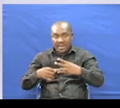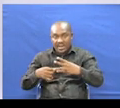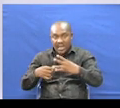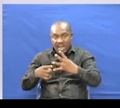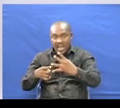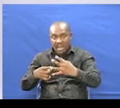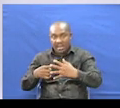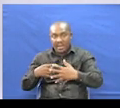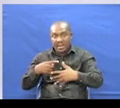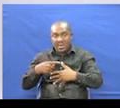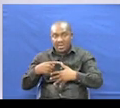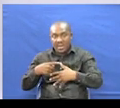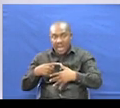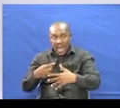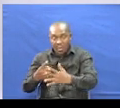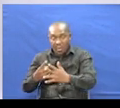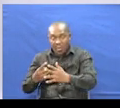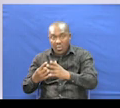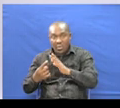nne, tano,